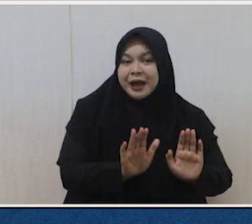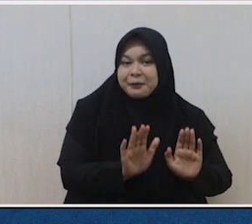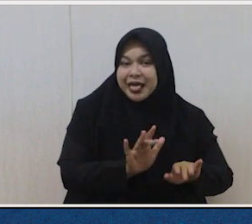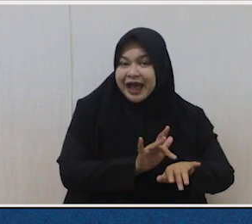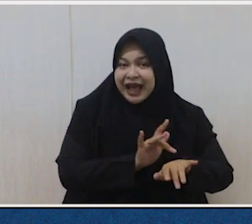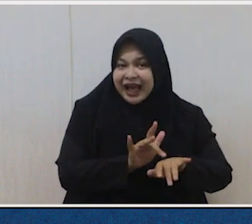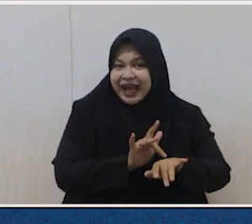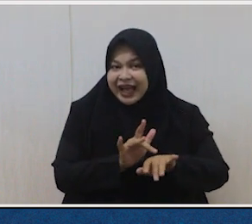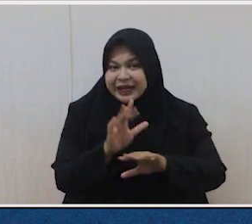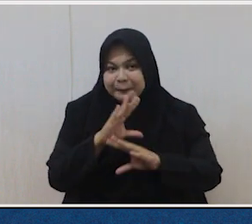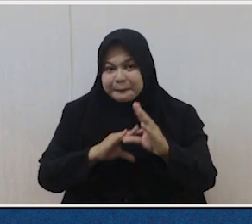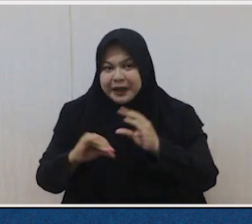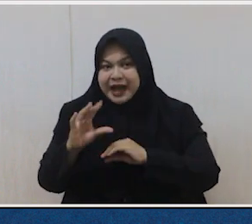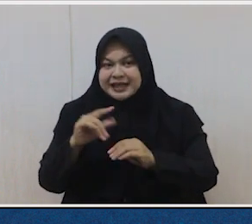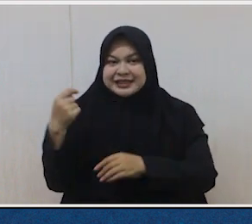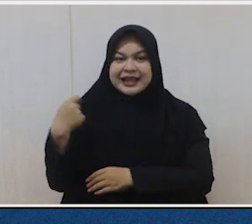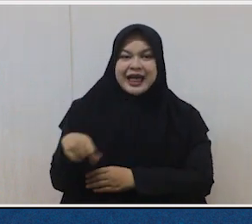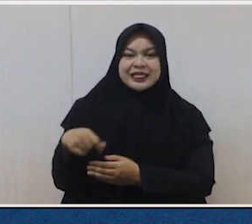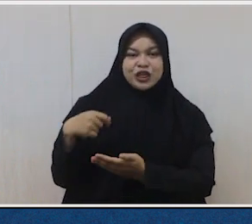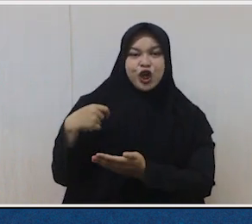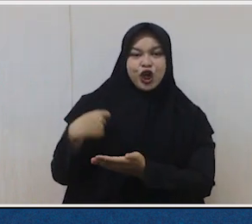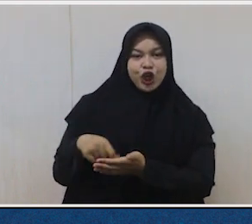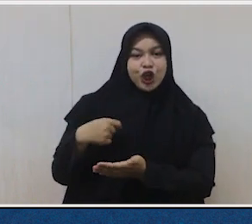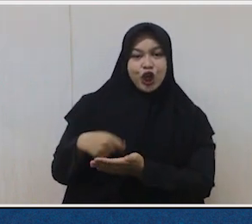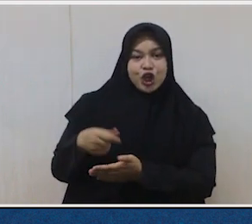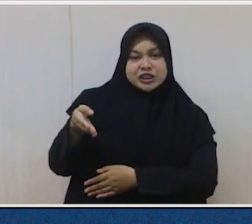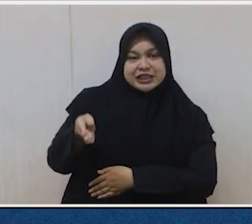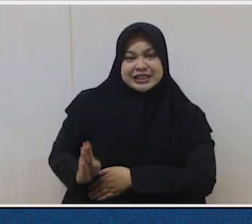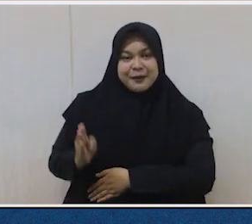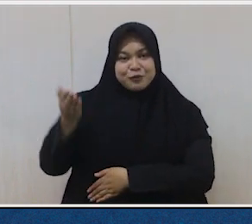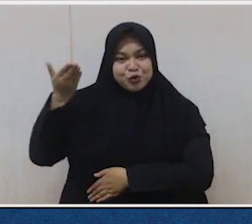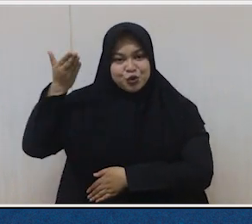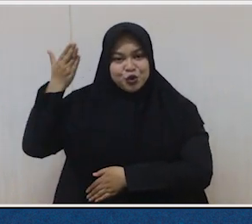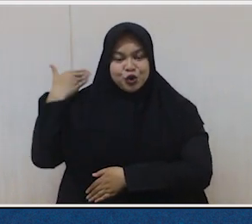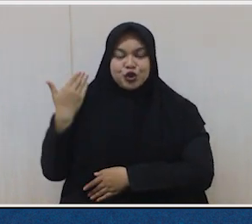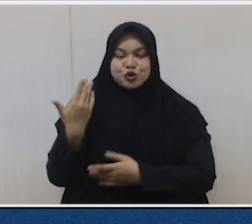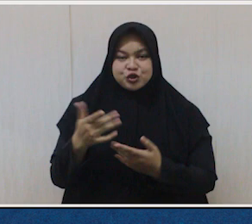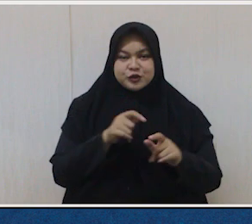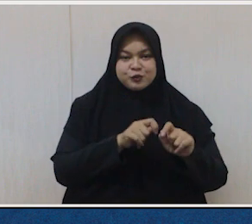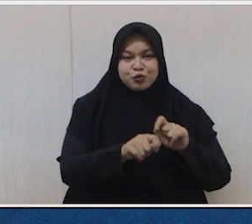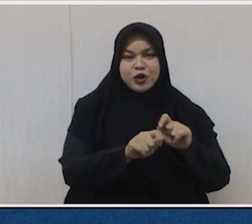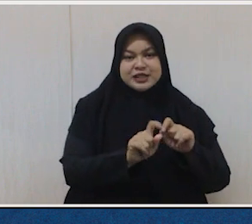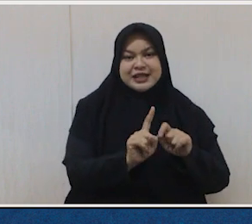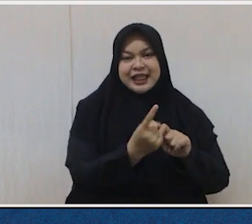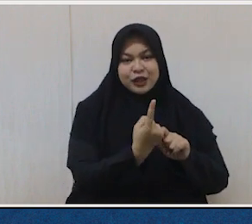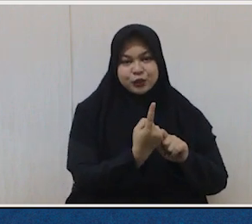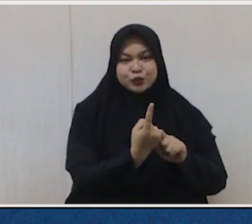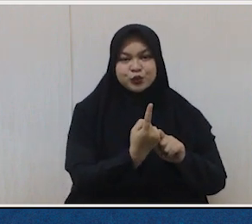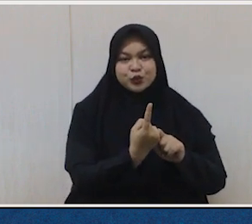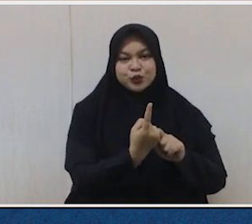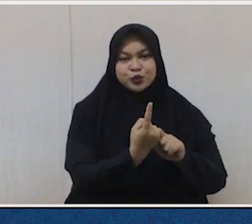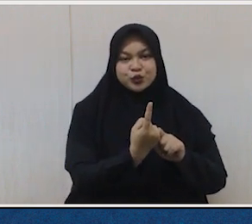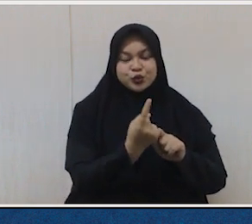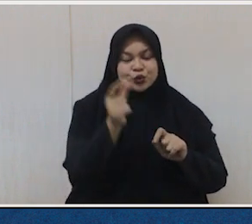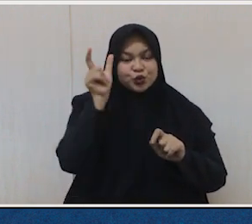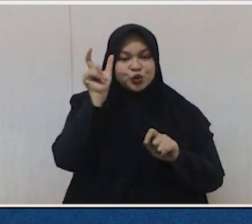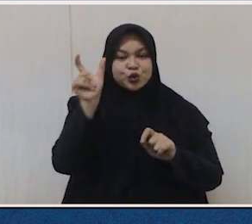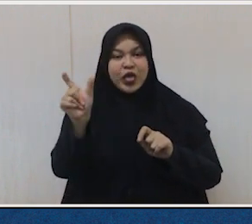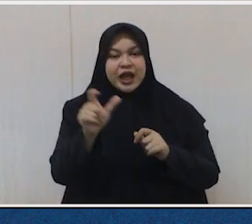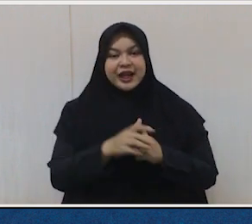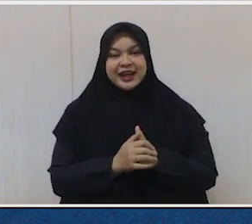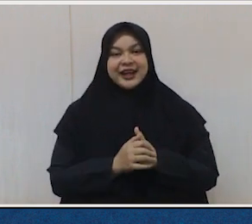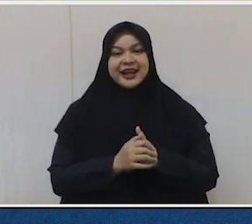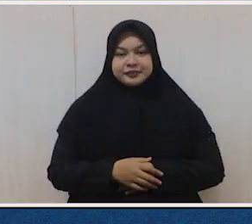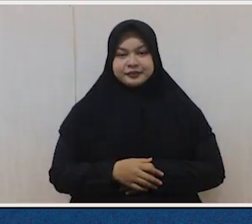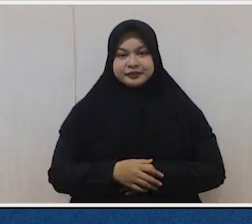di di kantor Sigap pada saat itu akhirnya eh merumuskan satu draf eh apa usulan eh